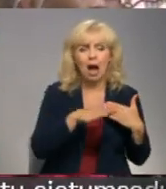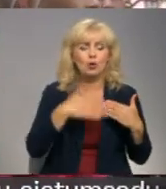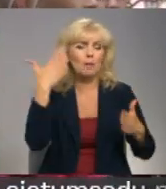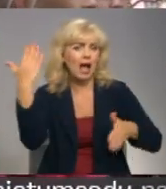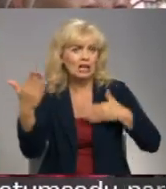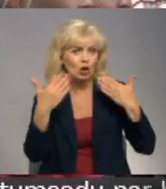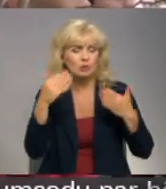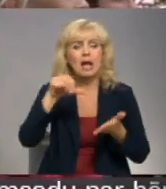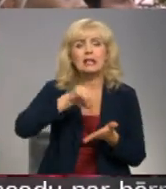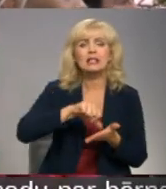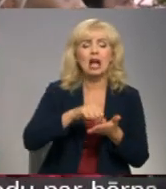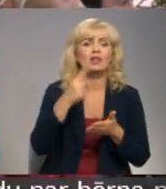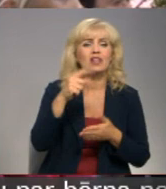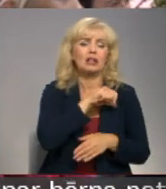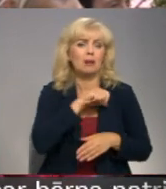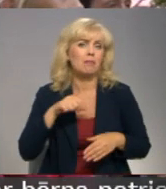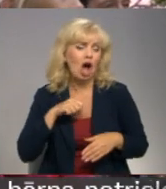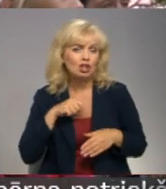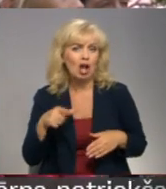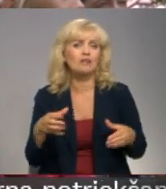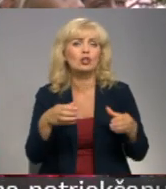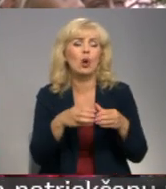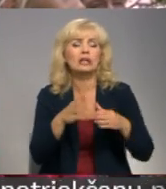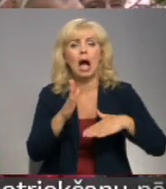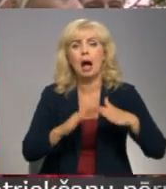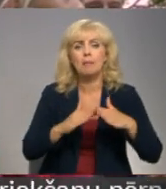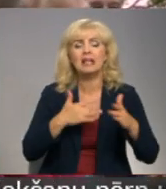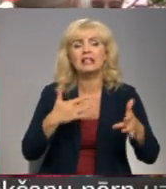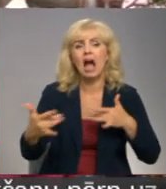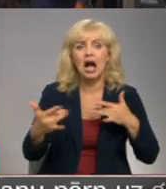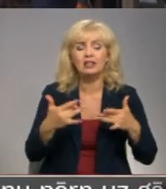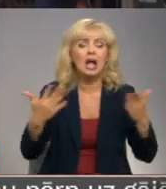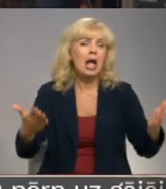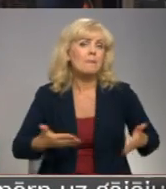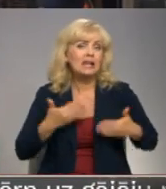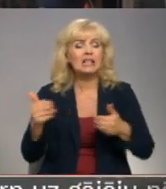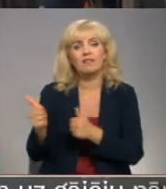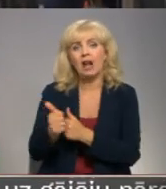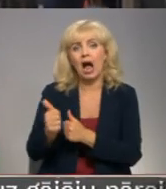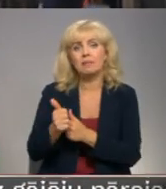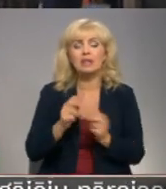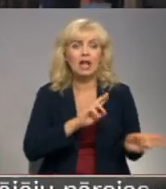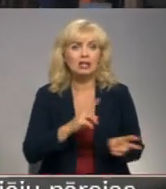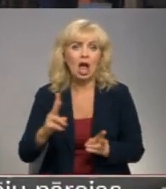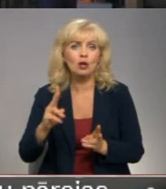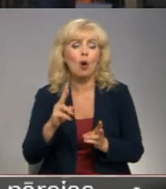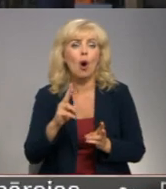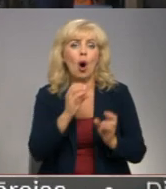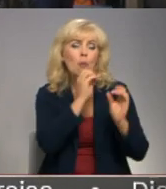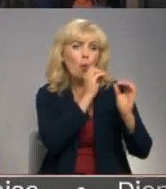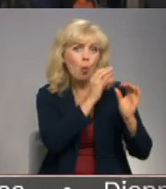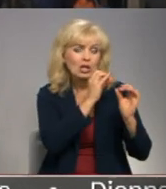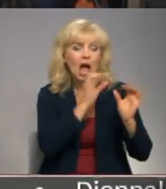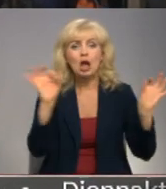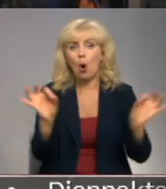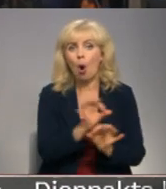kā vienīgā kurmenes pašdarbības kolektīva amatieru teātra dalībnieki, kā arī priecē kaimiņu deju kolektīvs un pūteju orķestrs. Un katrā